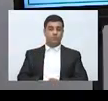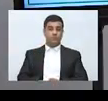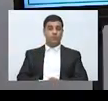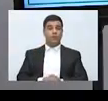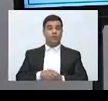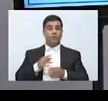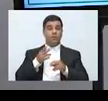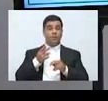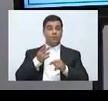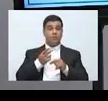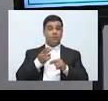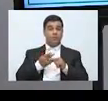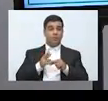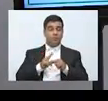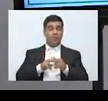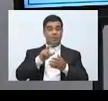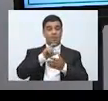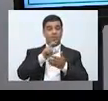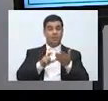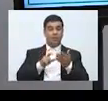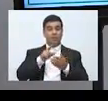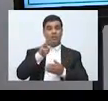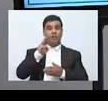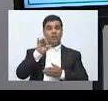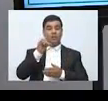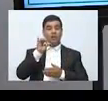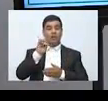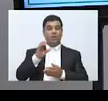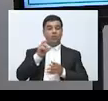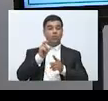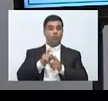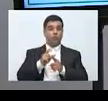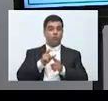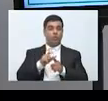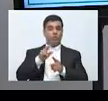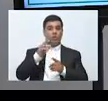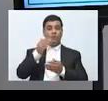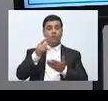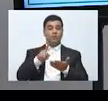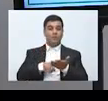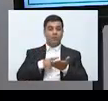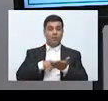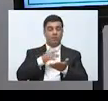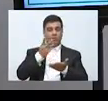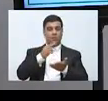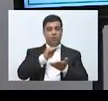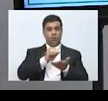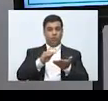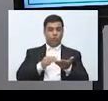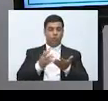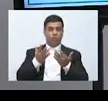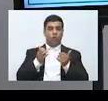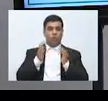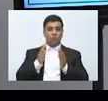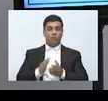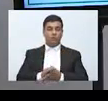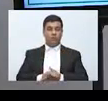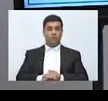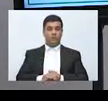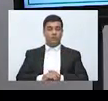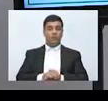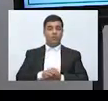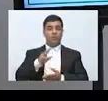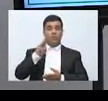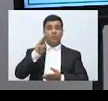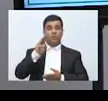Demak, she'rdagi tayanch so'zlarni lug'at daftaringizni ochib, yozib oling. Tayanch